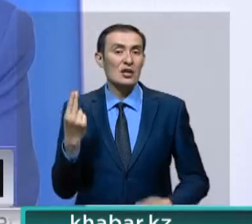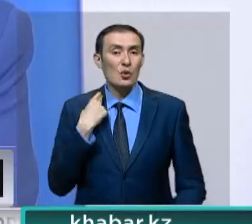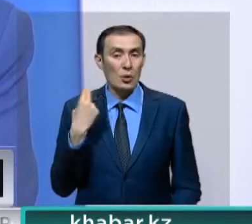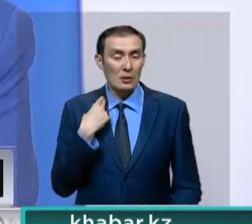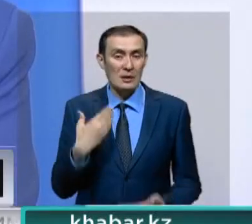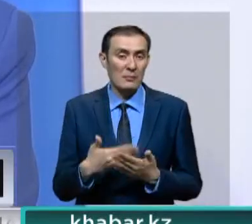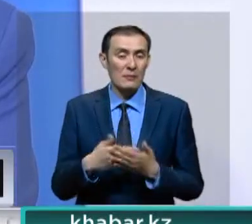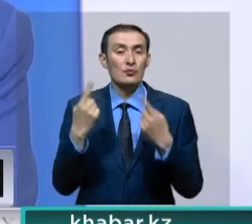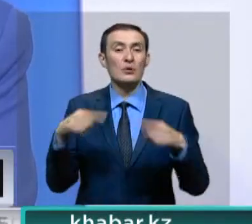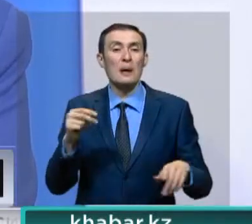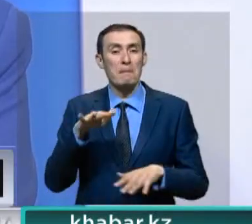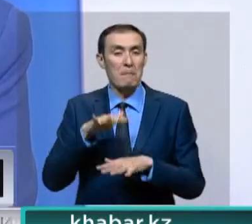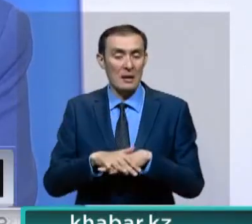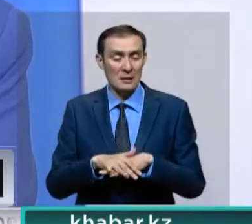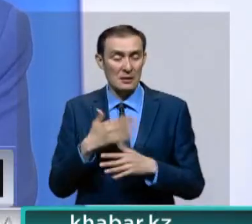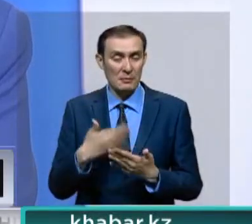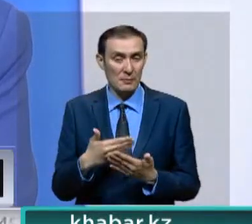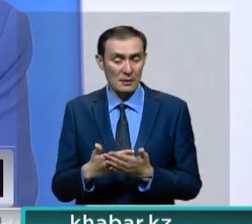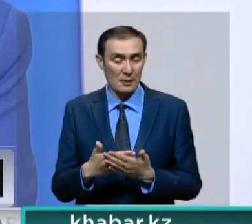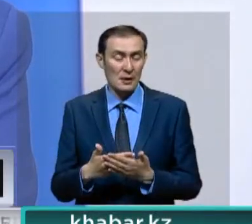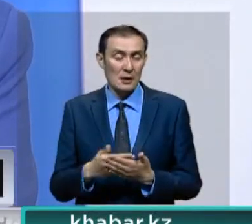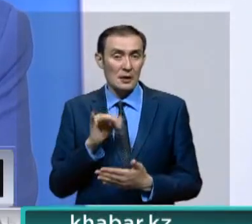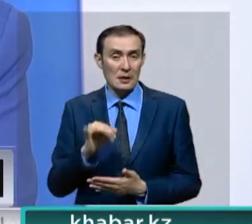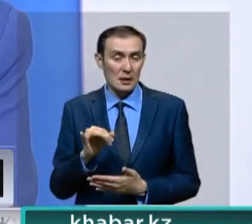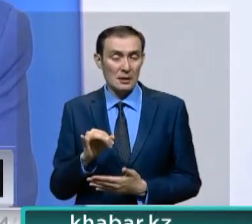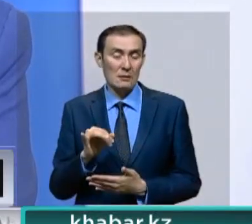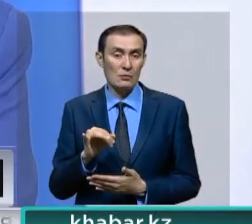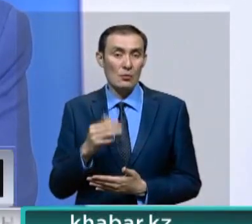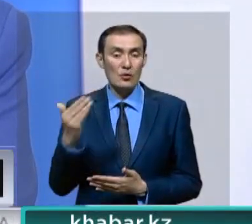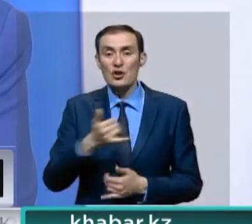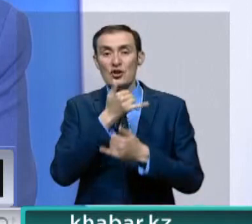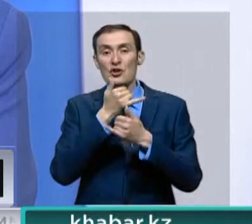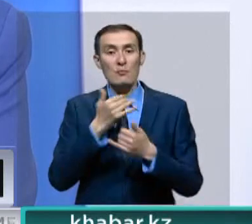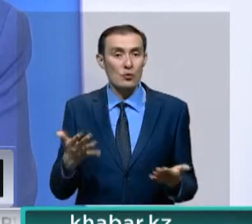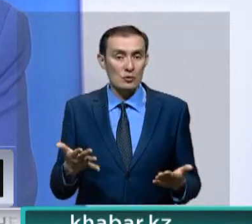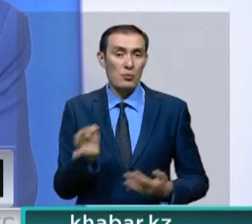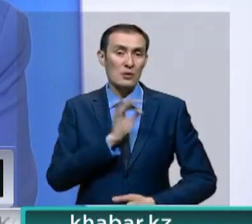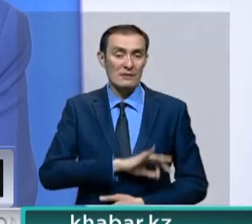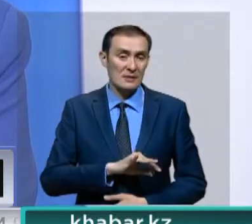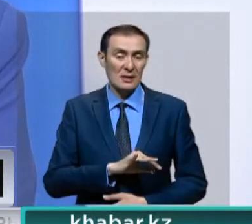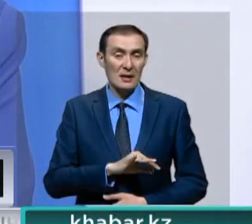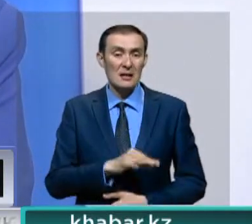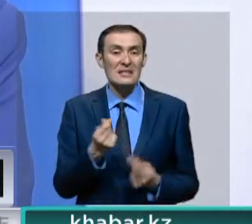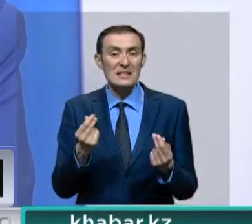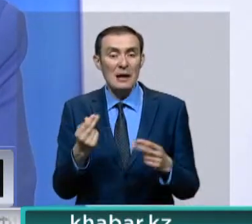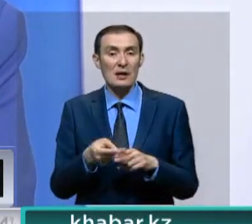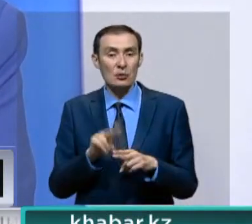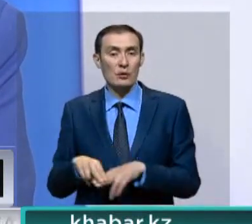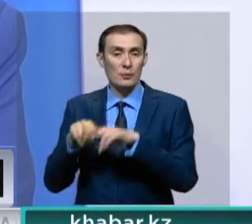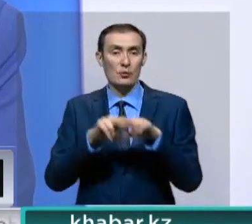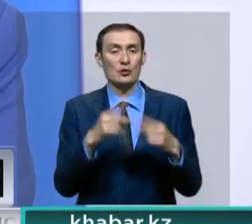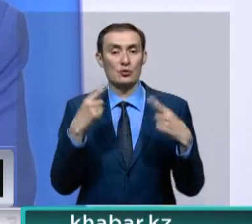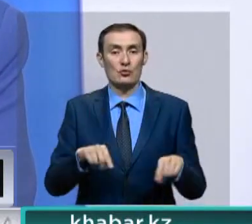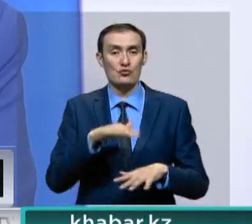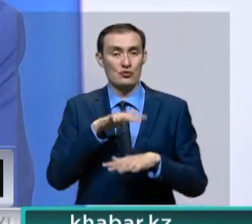задолженность, например, в других банках, и, соответственно, он не может пользоваться деньгами, которые приходят на другой